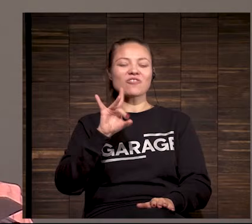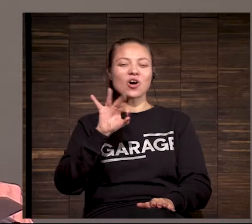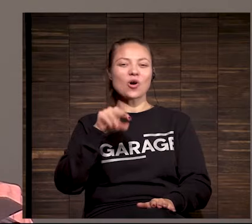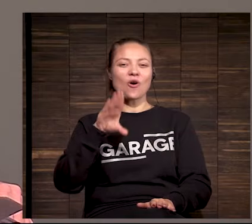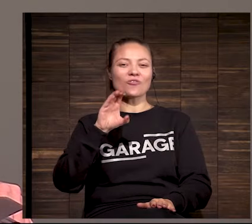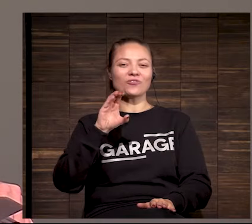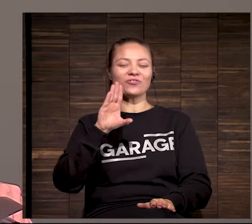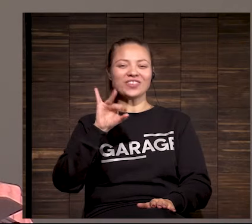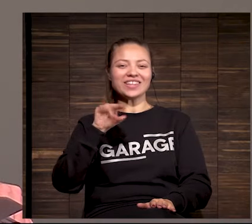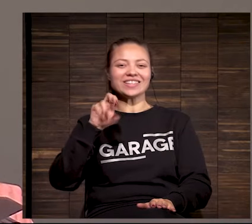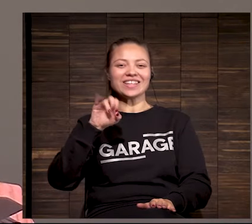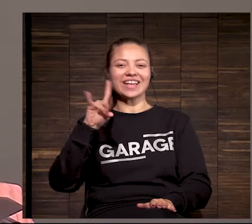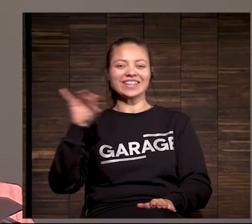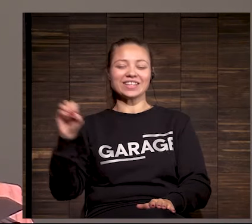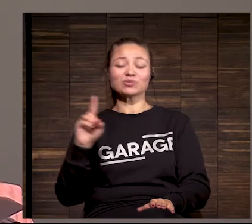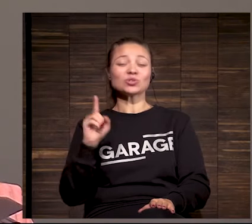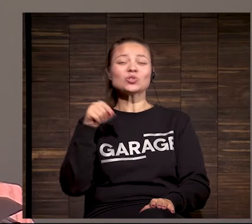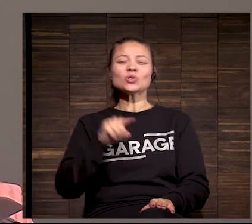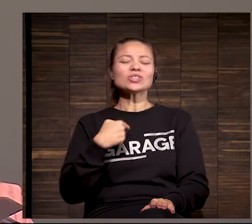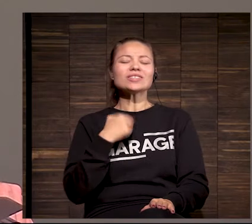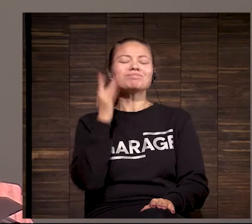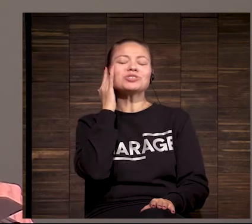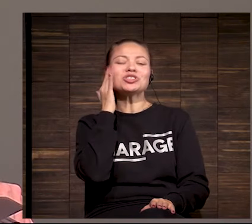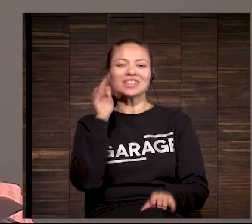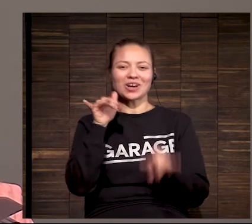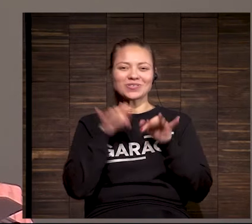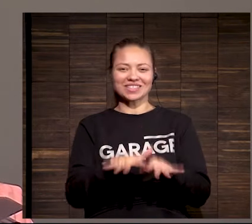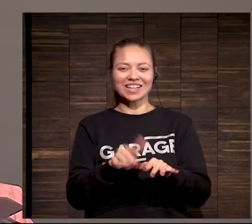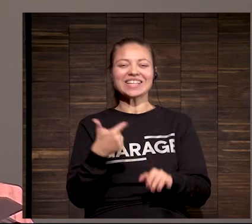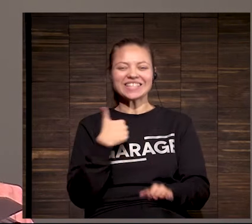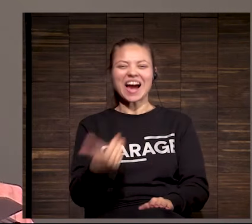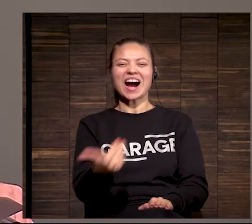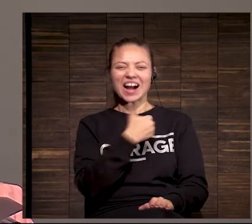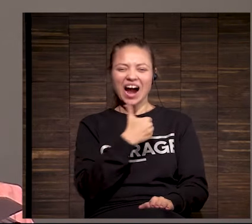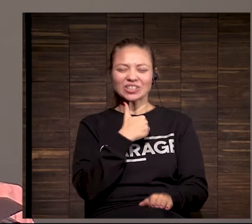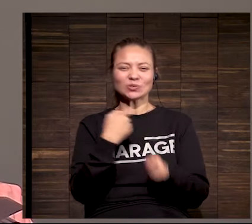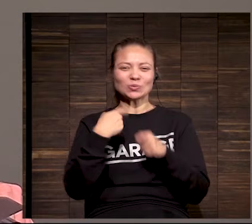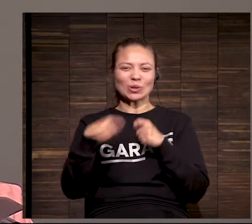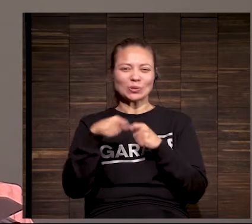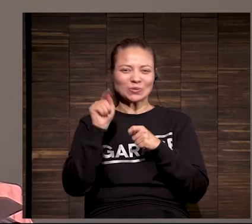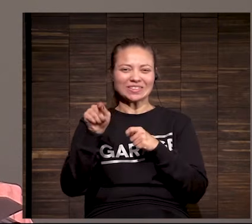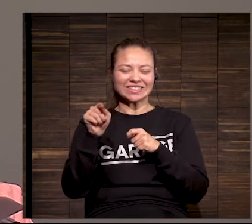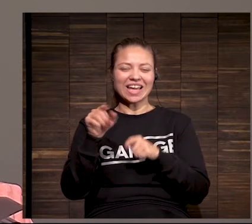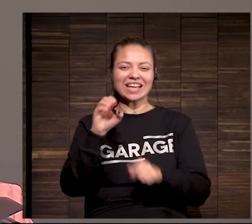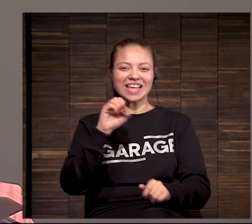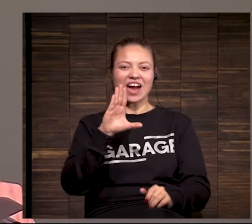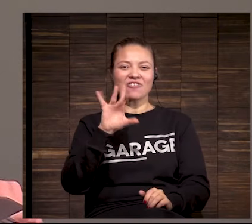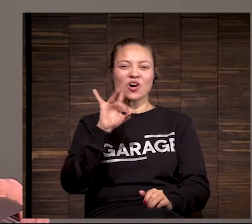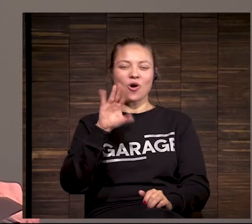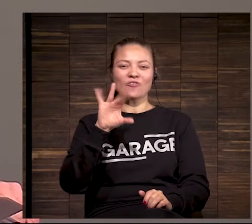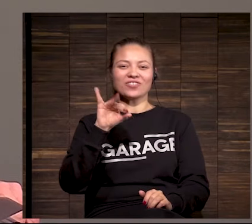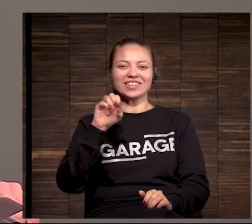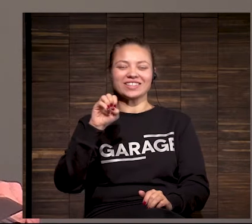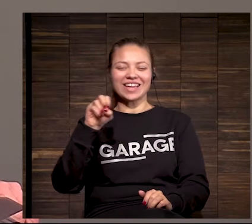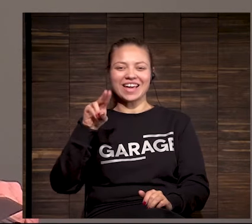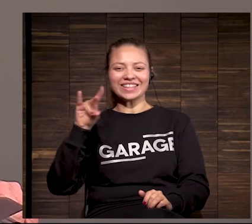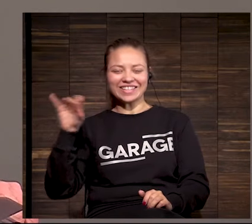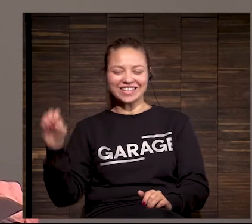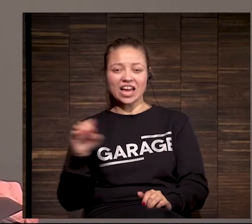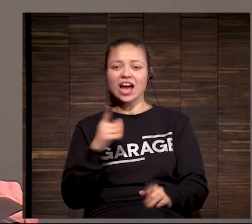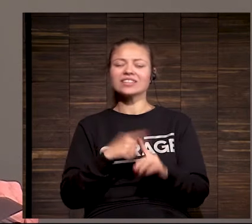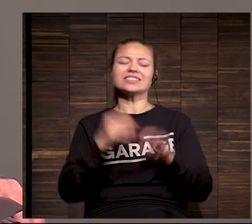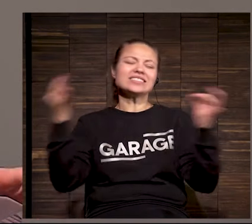потому что то что я мечтаю сделать я хочу спродюссировать евровидение этого никогда не случится